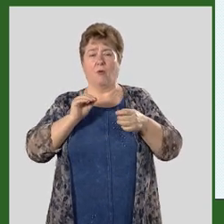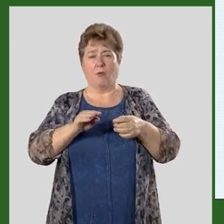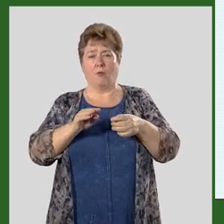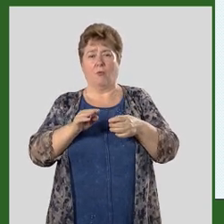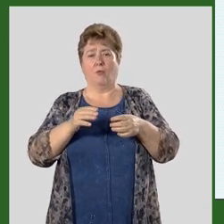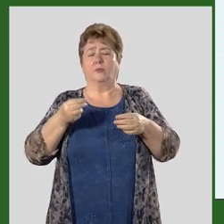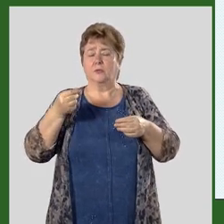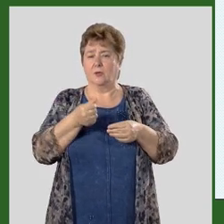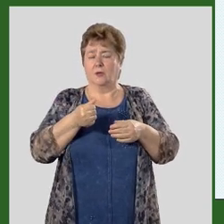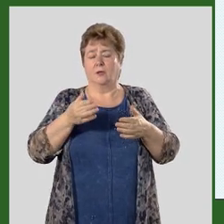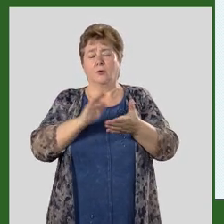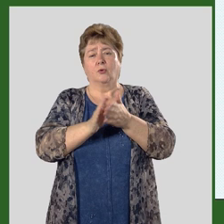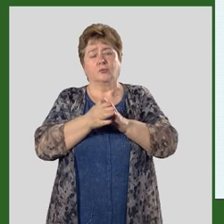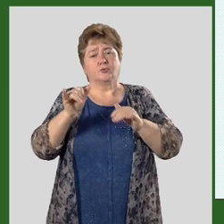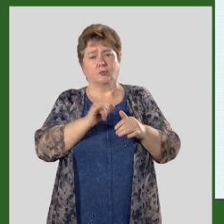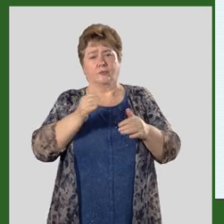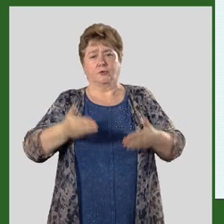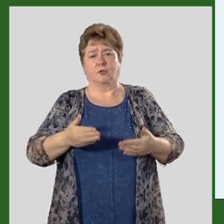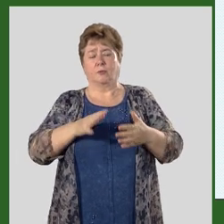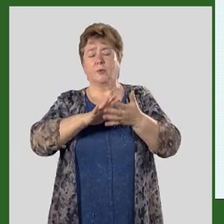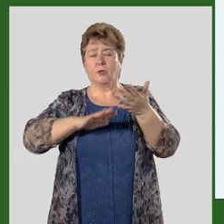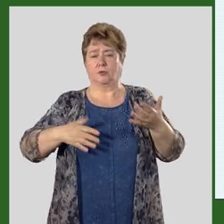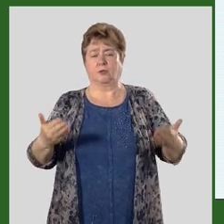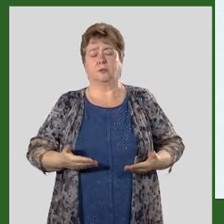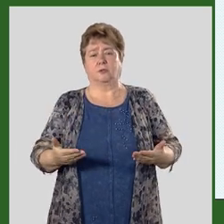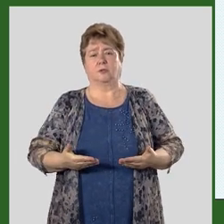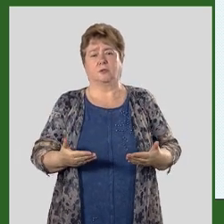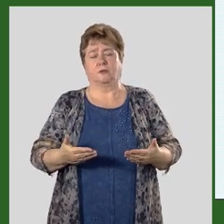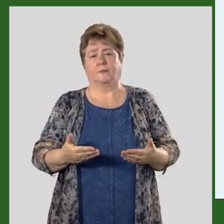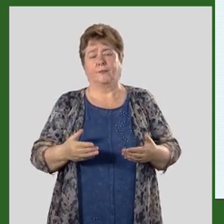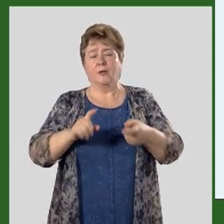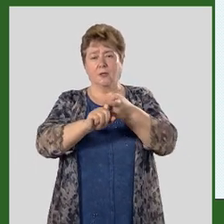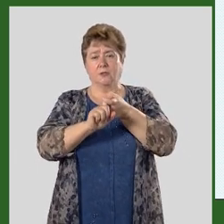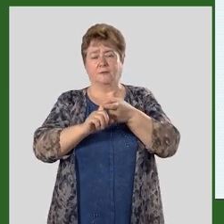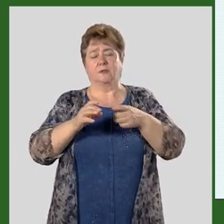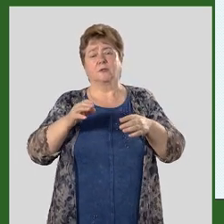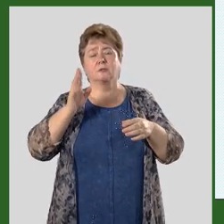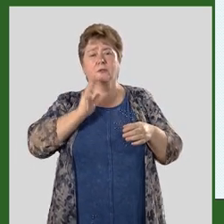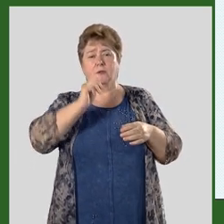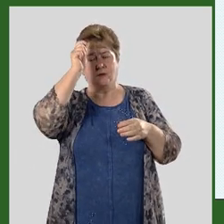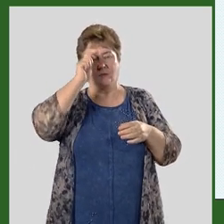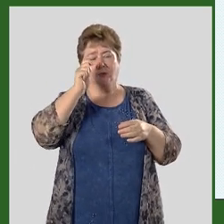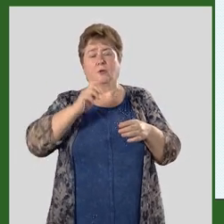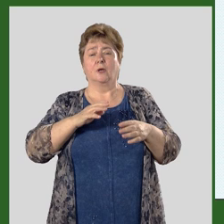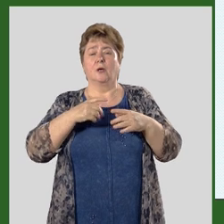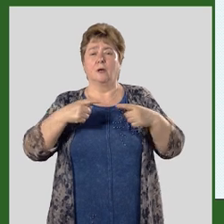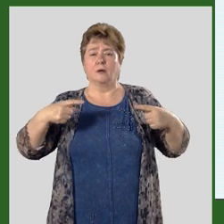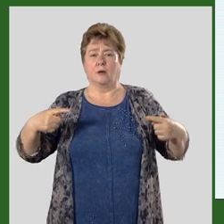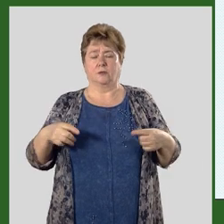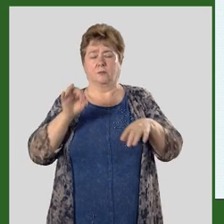материальных условий жизни, продолжительности жизни, связан с полом и